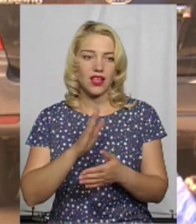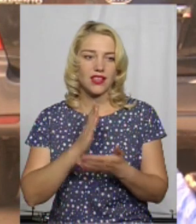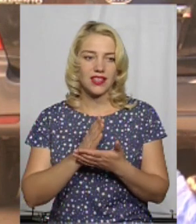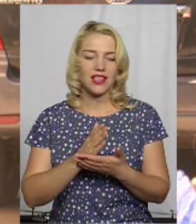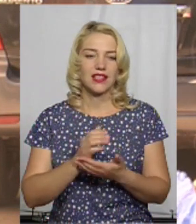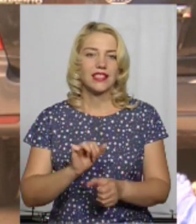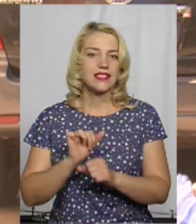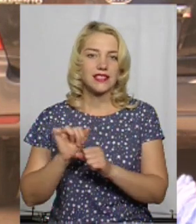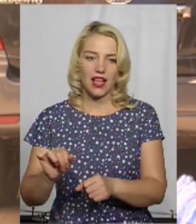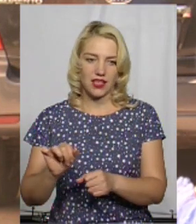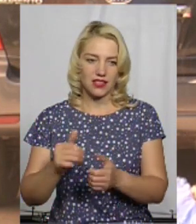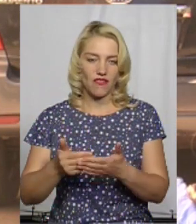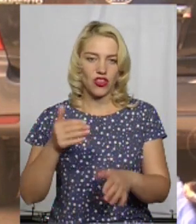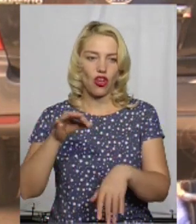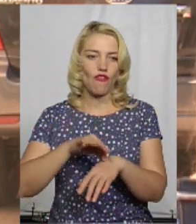захиститесь